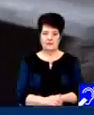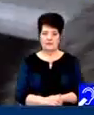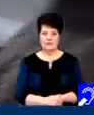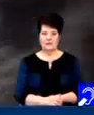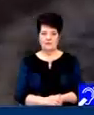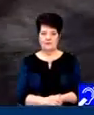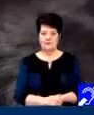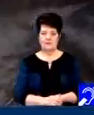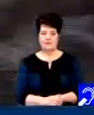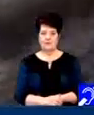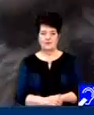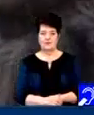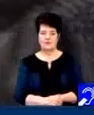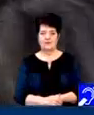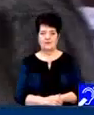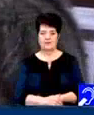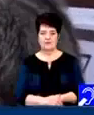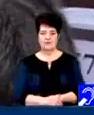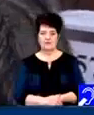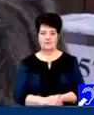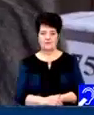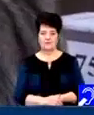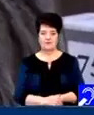Юрьевич. Павел Юрьевич, иди сюда, милый.